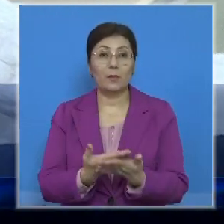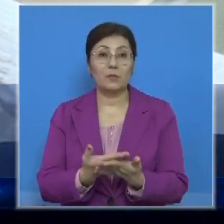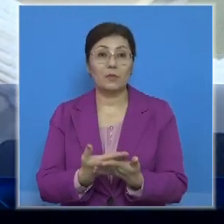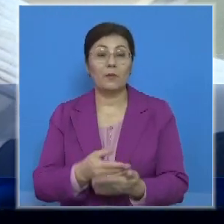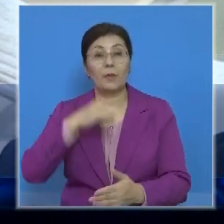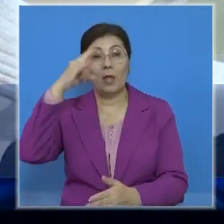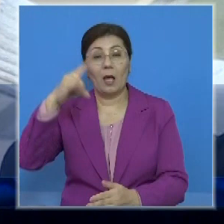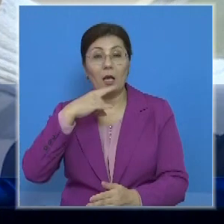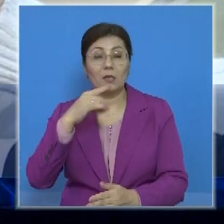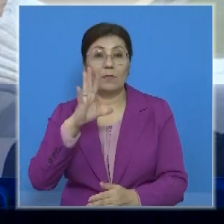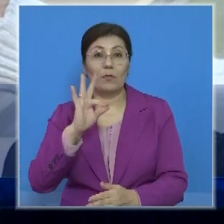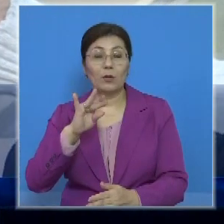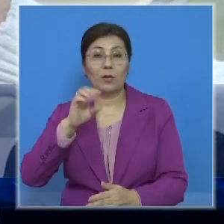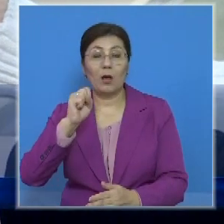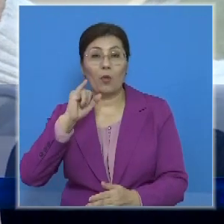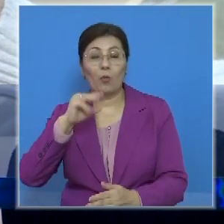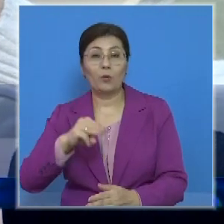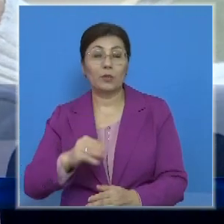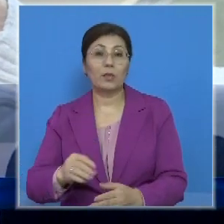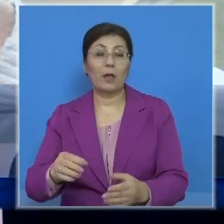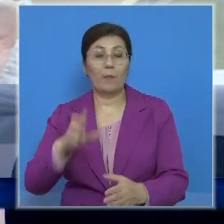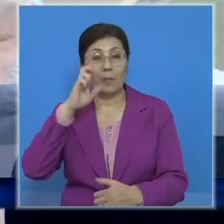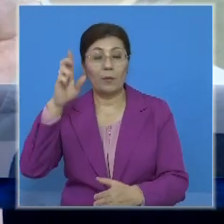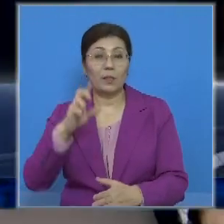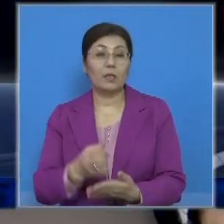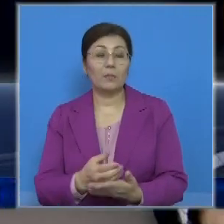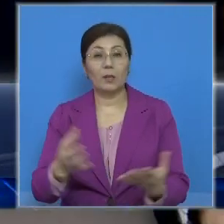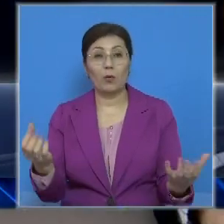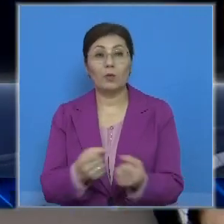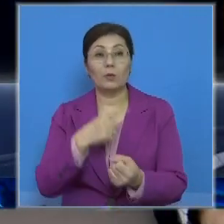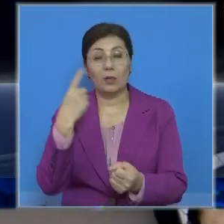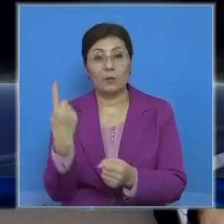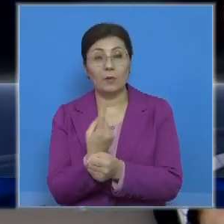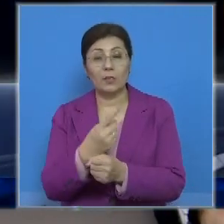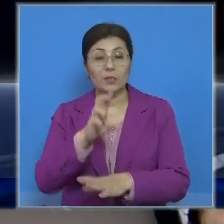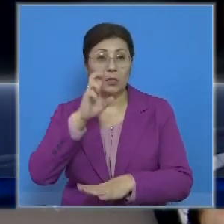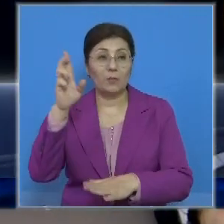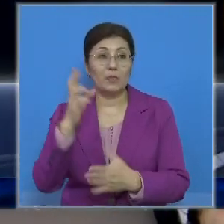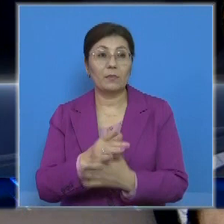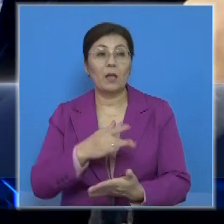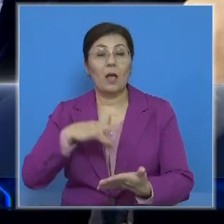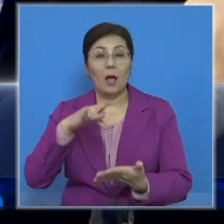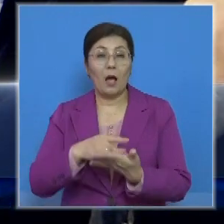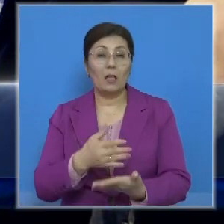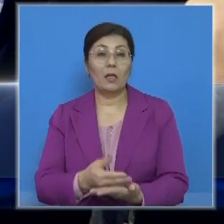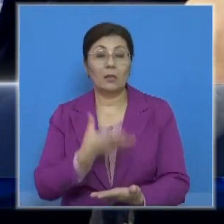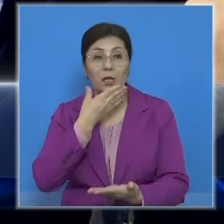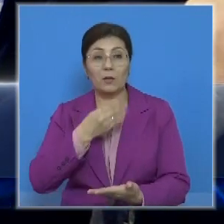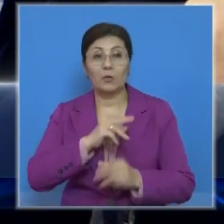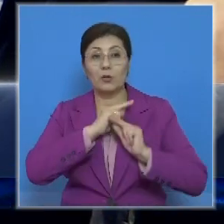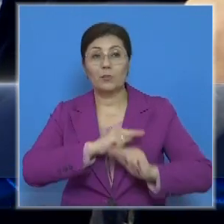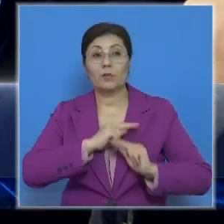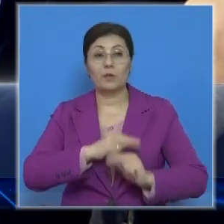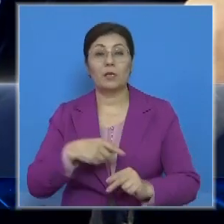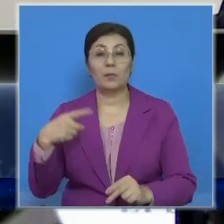өтейін, Қазақстан стрит воркаутты мемлекет тарапынан қолдап отырған тұңғыш ел. Ал жалпы қаланы абаттандыру жұмысына келер болсақ, биыл бұл іске қала